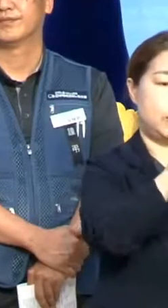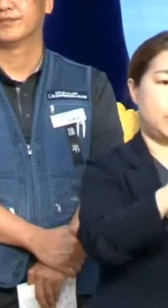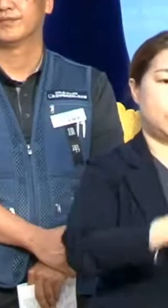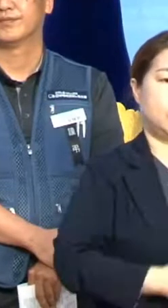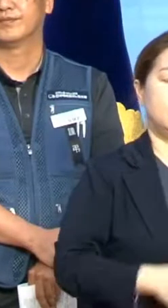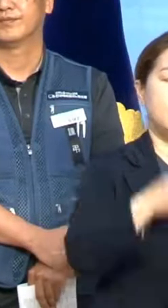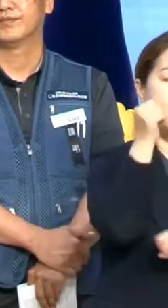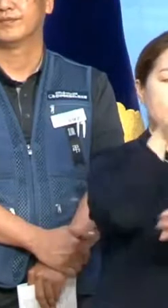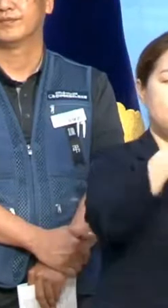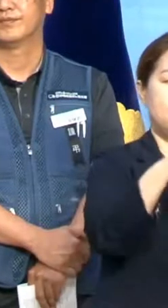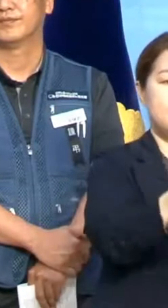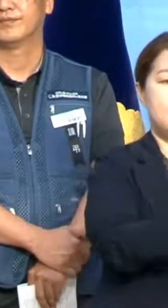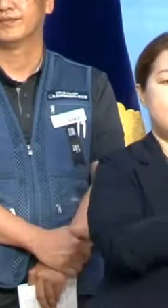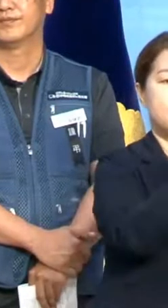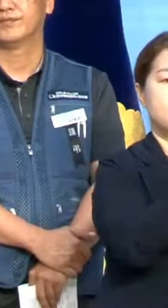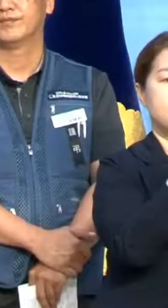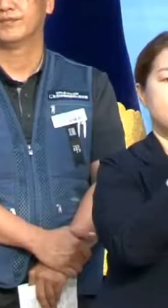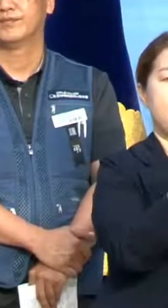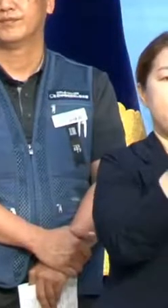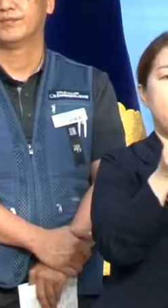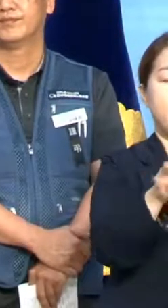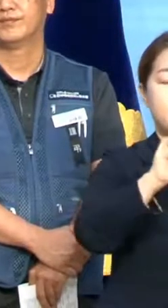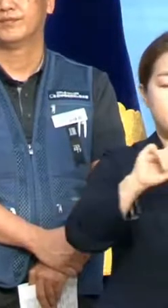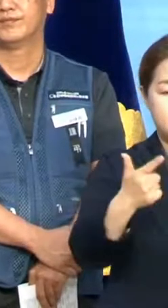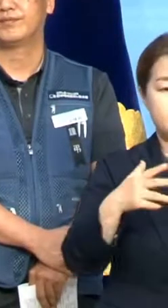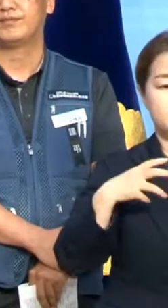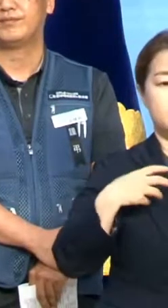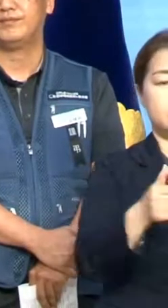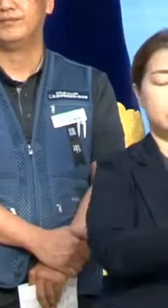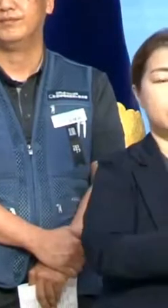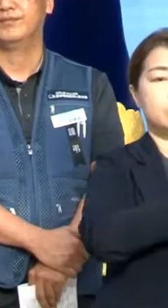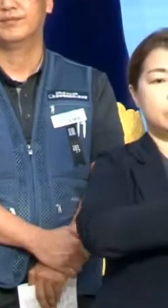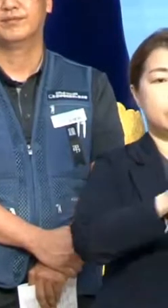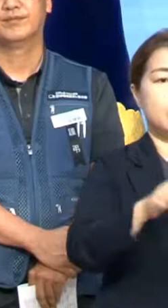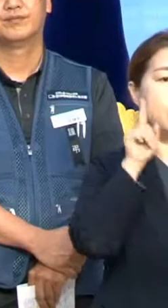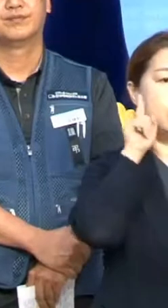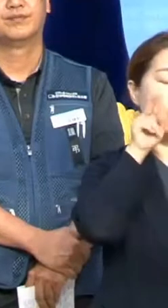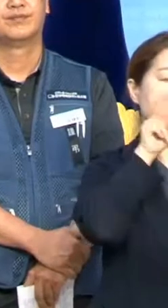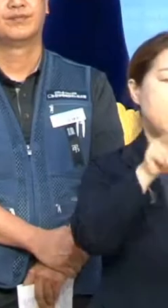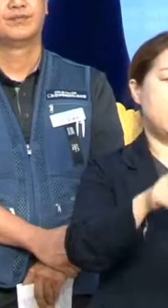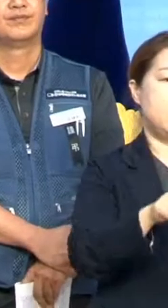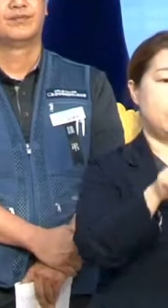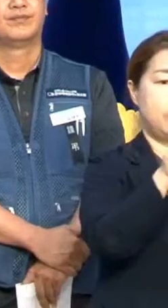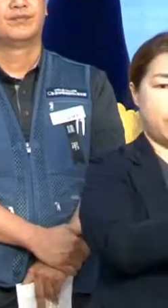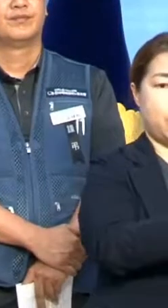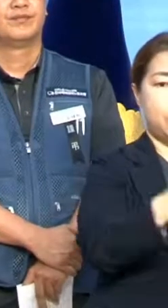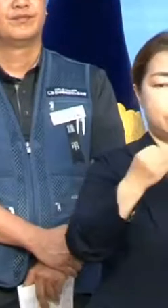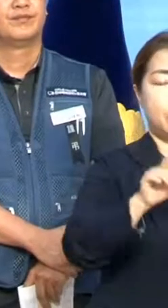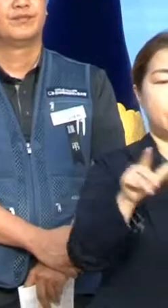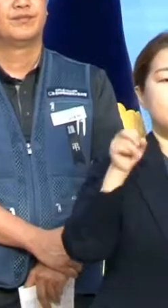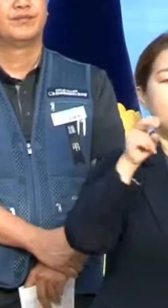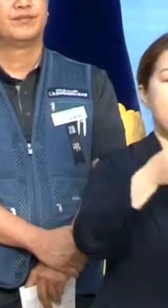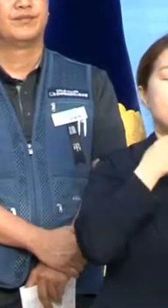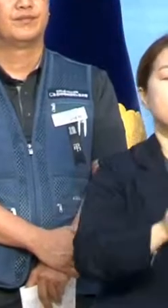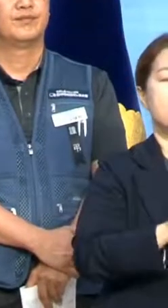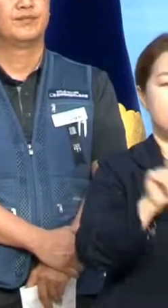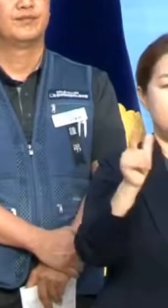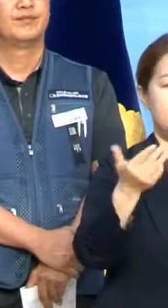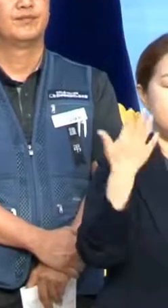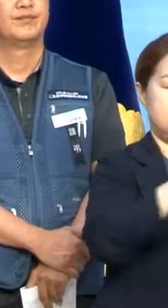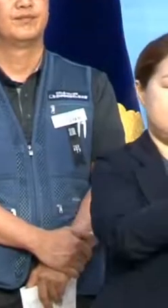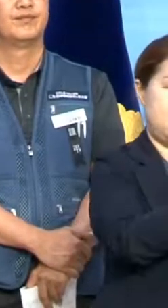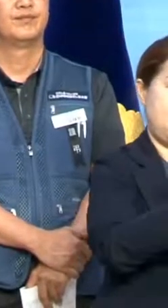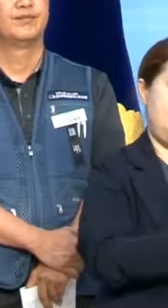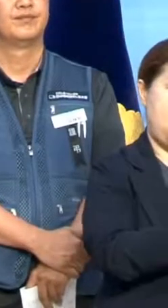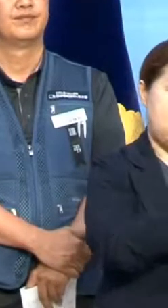기본적 땅 용해 인원 입니다 내일 모레 14l 금요일은 택배 없는 날입니다 지난 7월 코로나 일부가